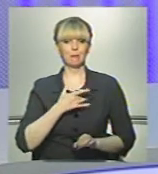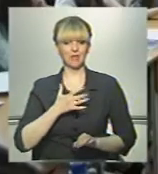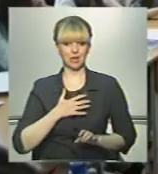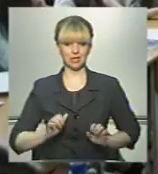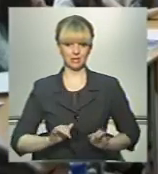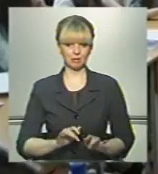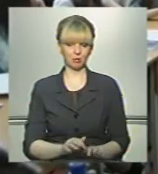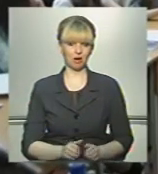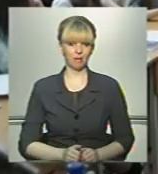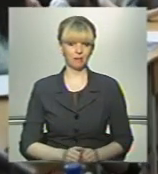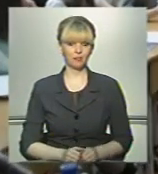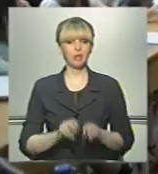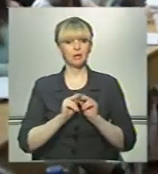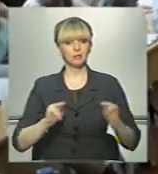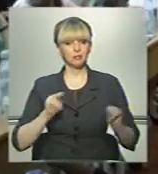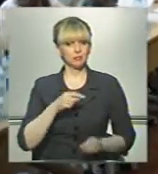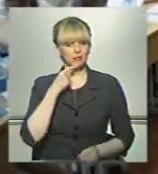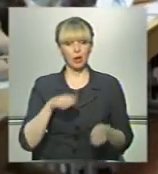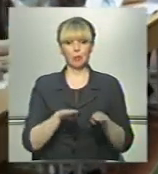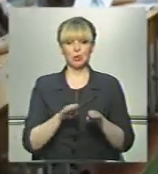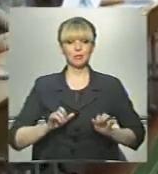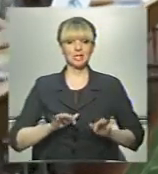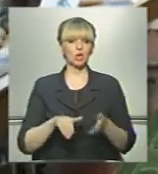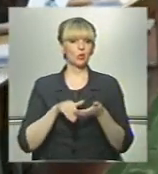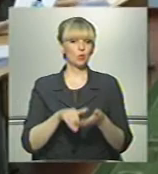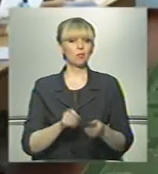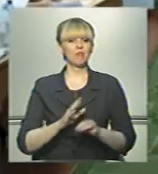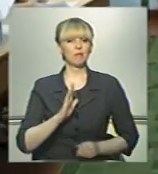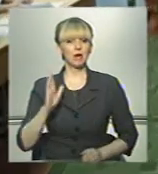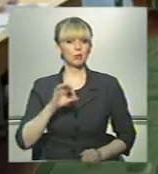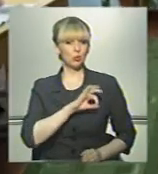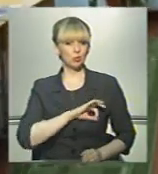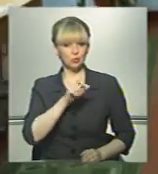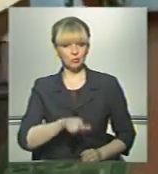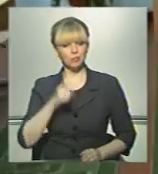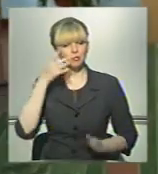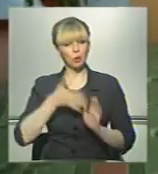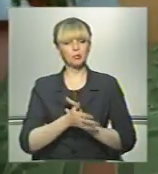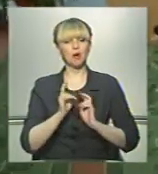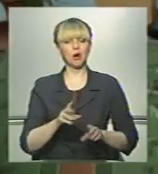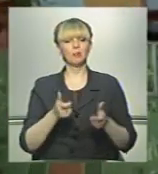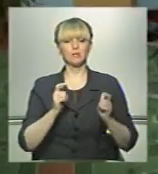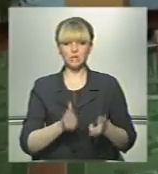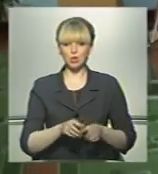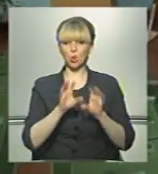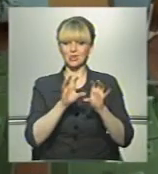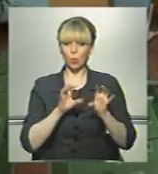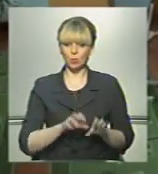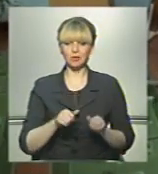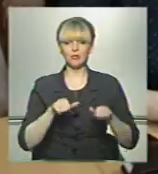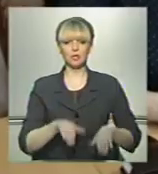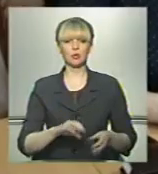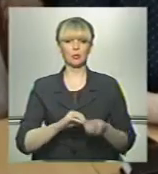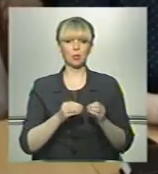справ. Викладачі кажуть, подібні заходи допомагають майбутнім юристам зрозуміти, як згідно законодавства